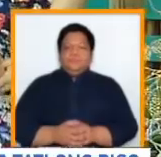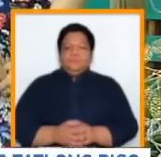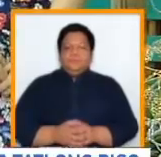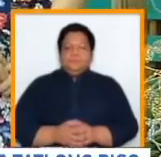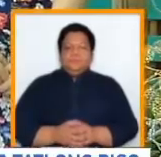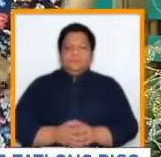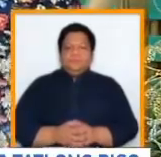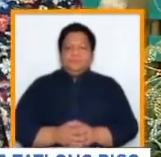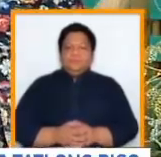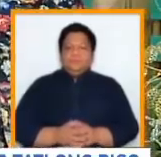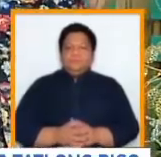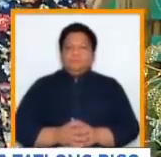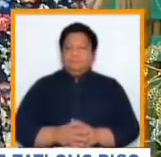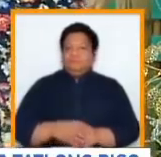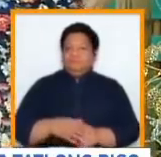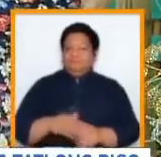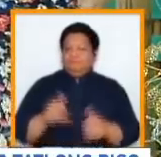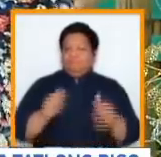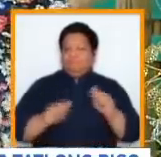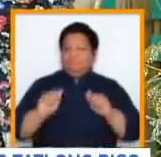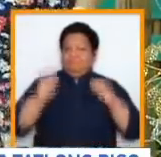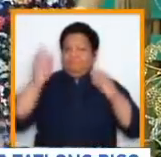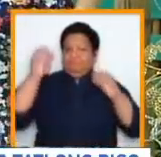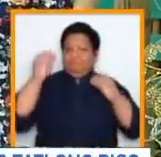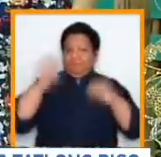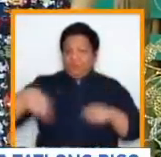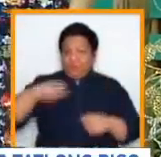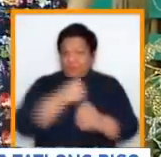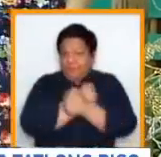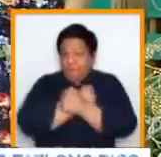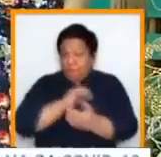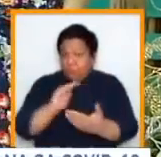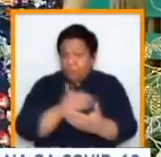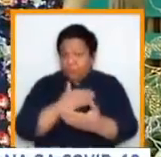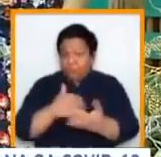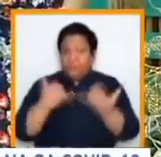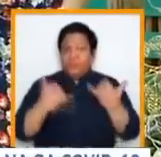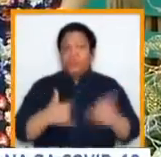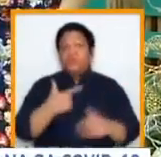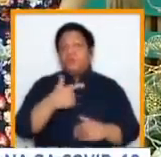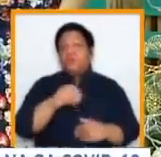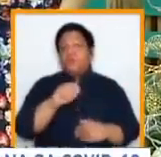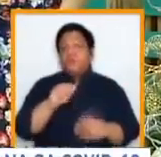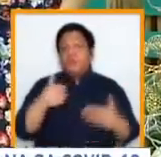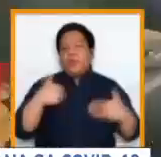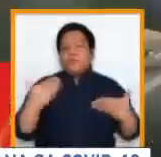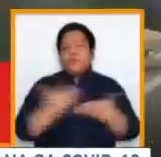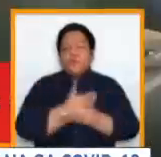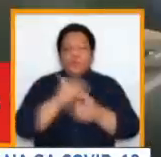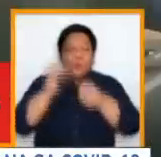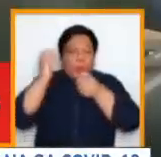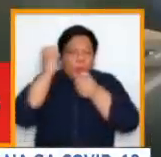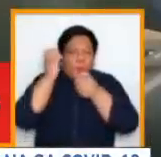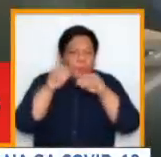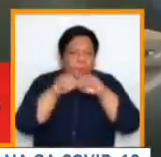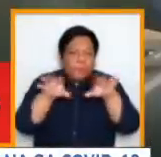Heads up, music lovers! May bago kayong abang ang podcast mula sa Kapuso Network, ang Behind the Song.